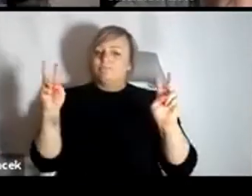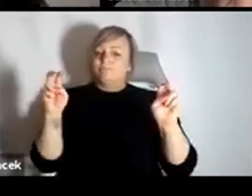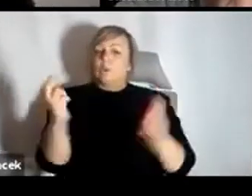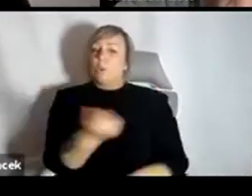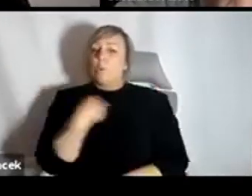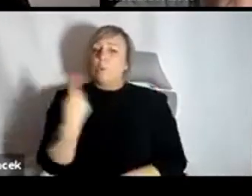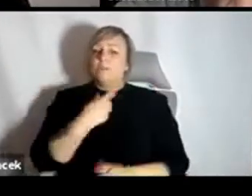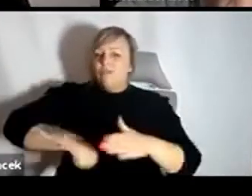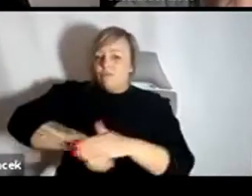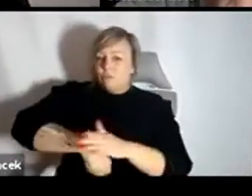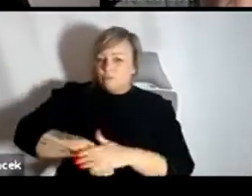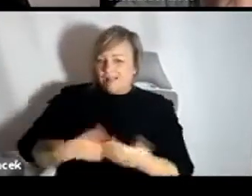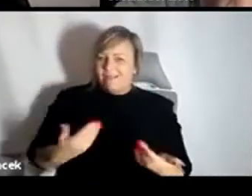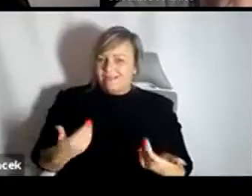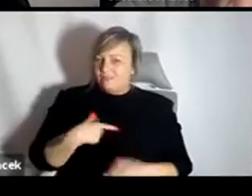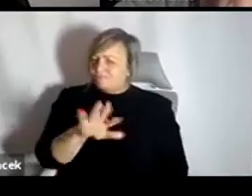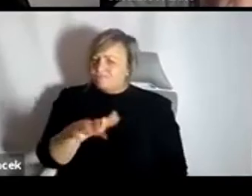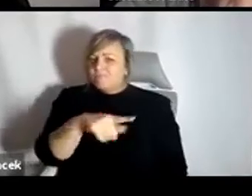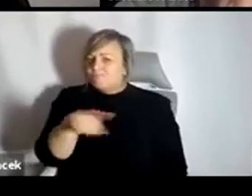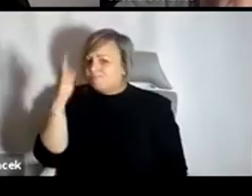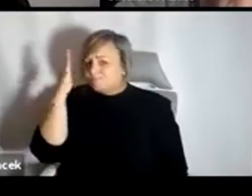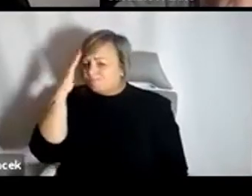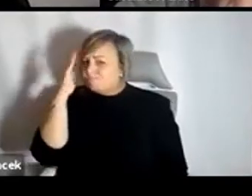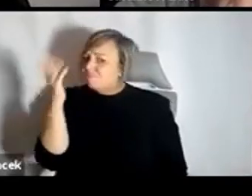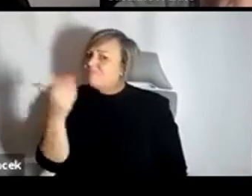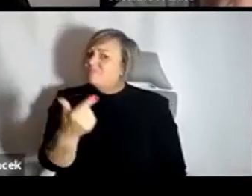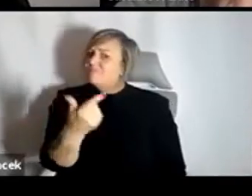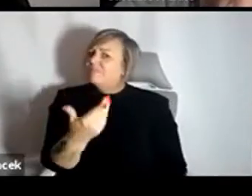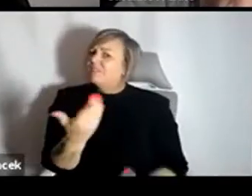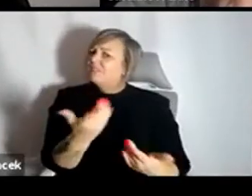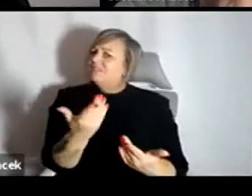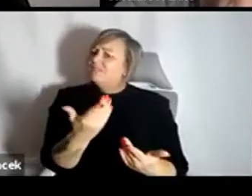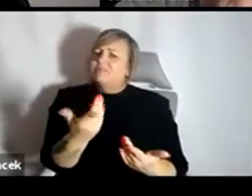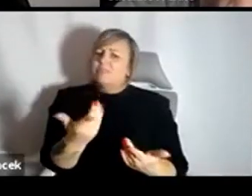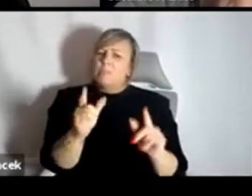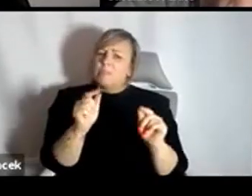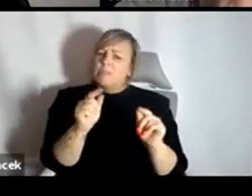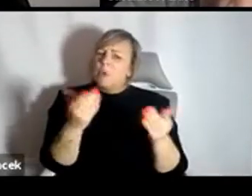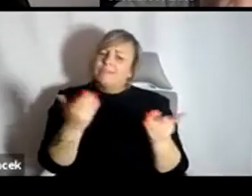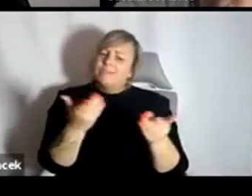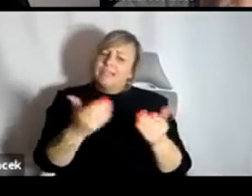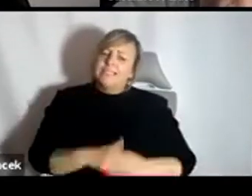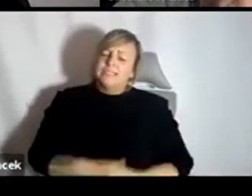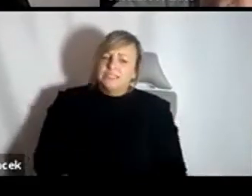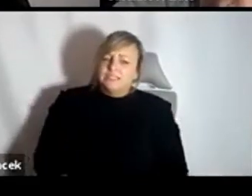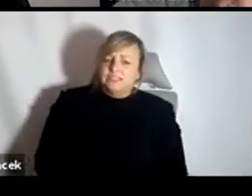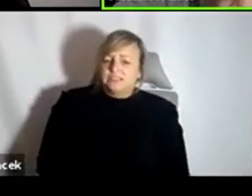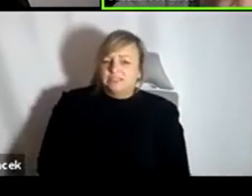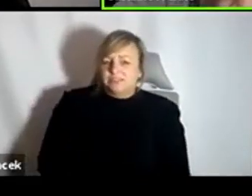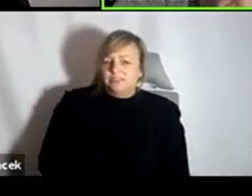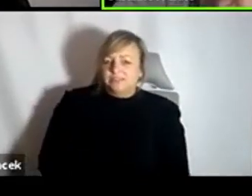es vielleicht nicht alle wissen, kannst du uns kurz skizzieren, wofür dieses Bündnis steht?